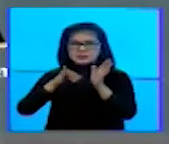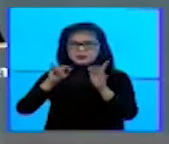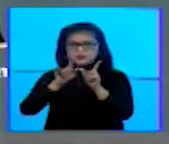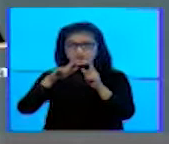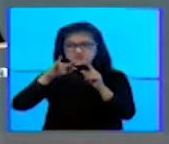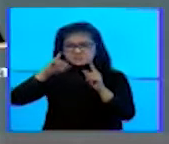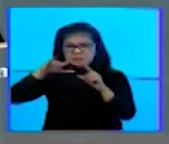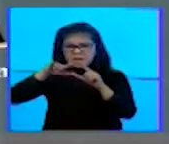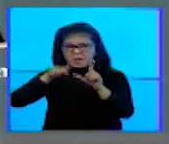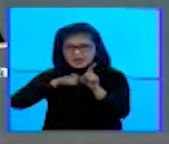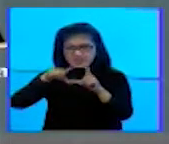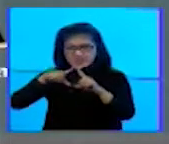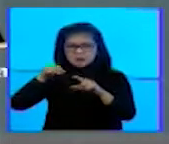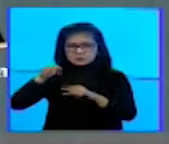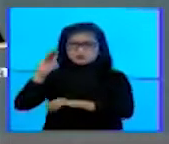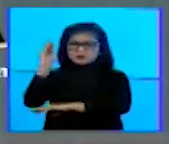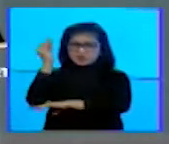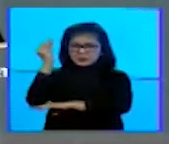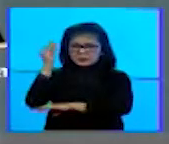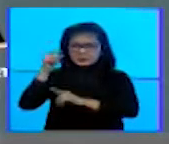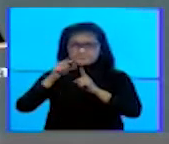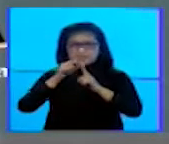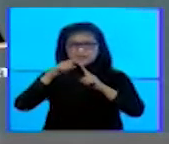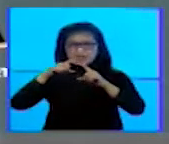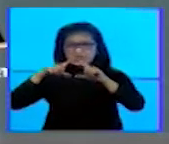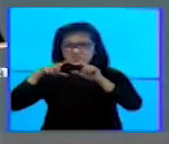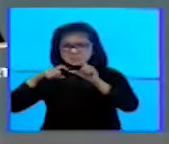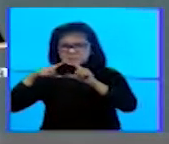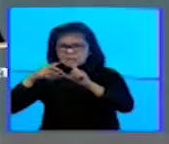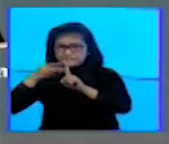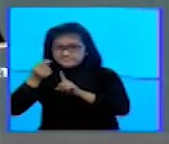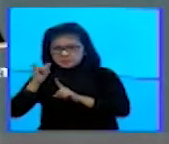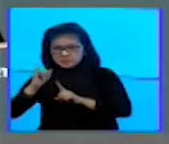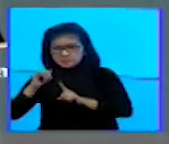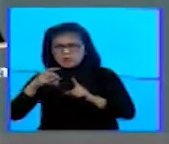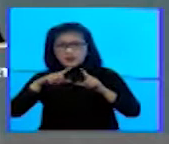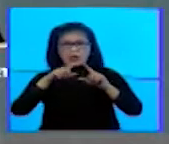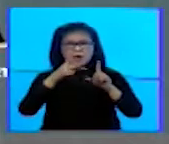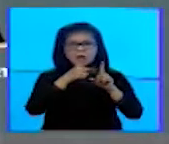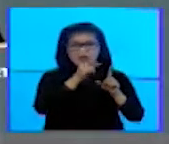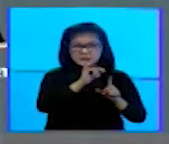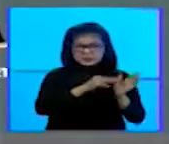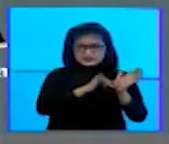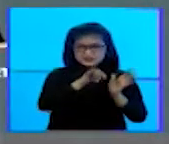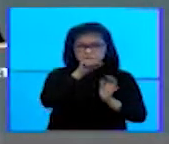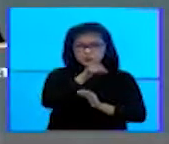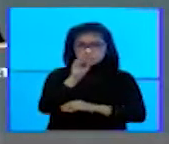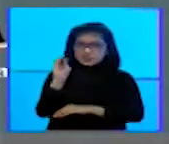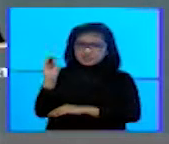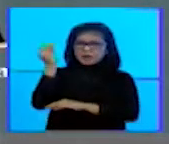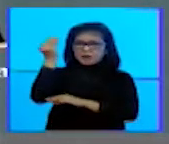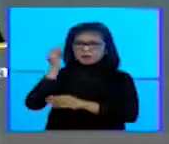tahun 2016 hingga 2020. Hari Setianto, Direktur Investasi dan Keuangan PT Asabri 2013